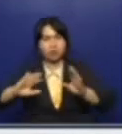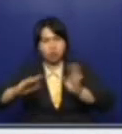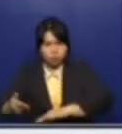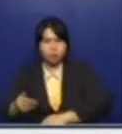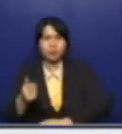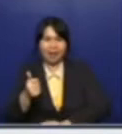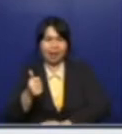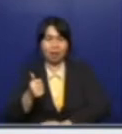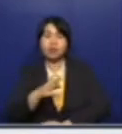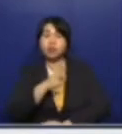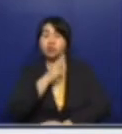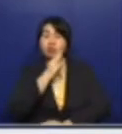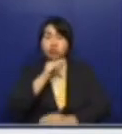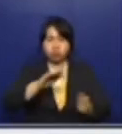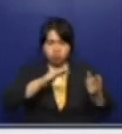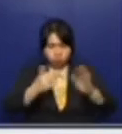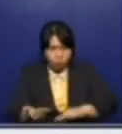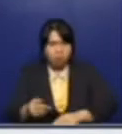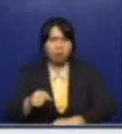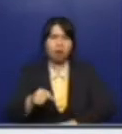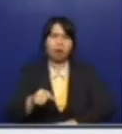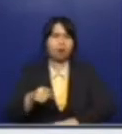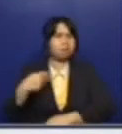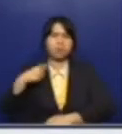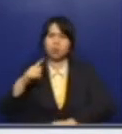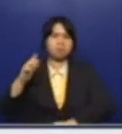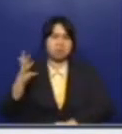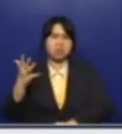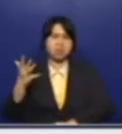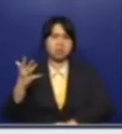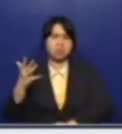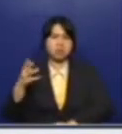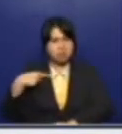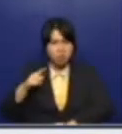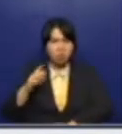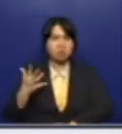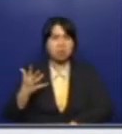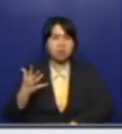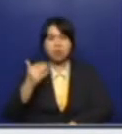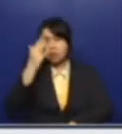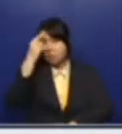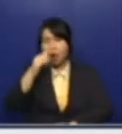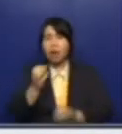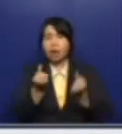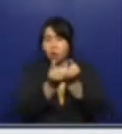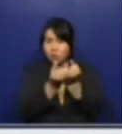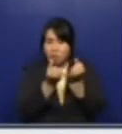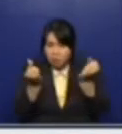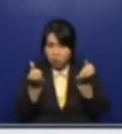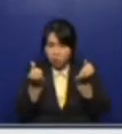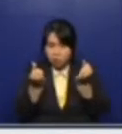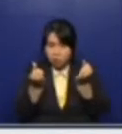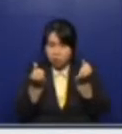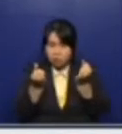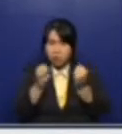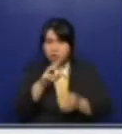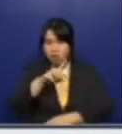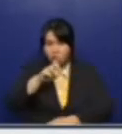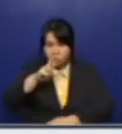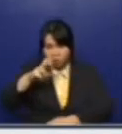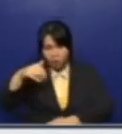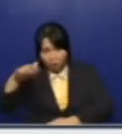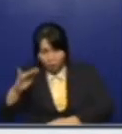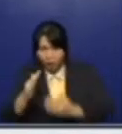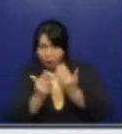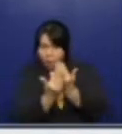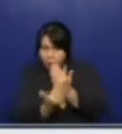ถ้ายุบสภาก่อนมันไม่มีประโยชน์อะไรเลยตัวกฎหมาย279มาตรา16หมวด1บทเฉพาะ